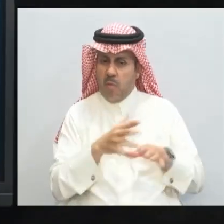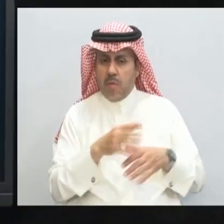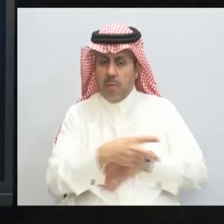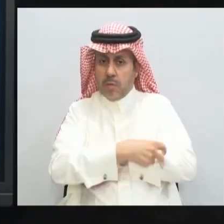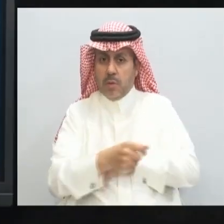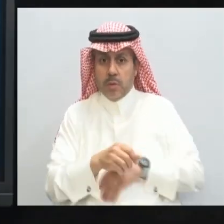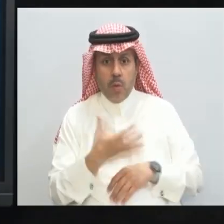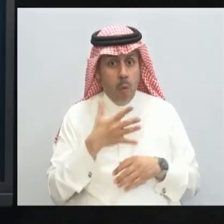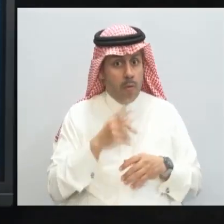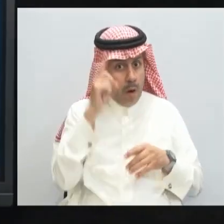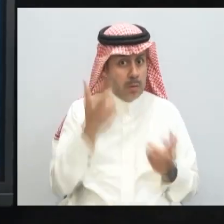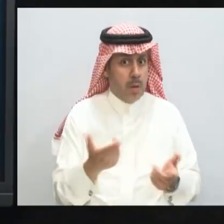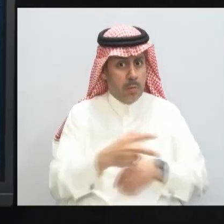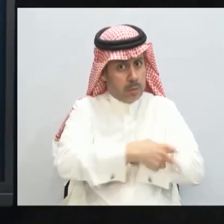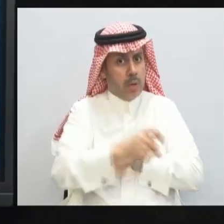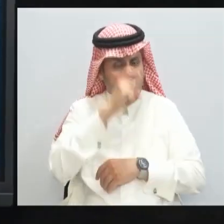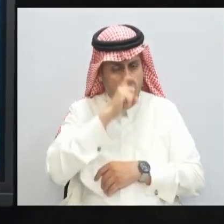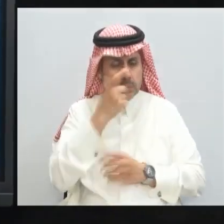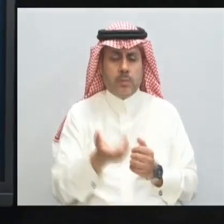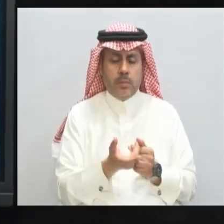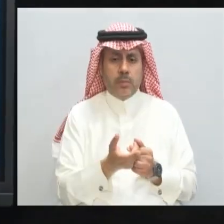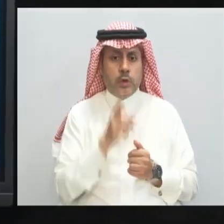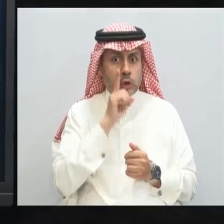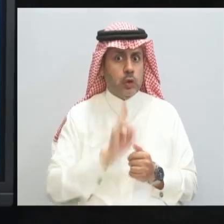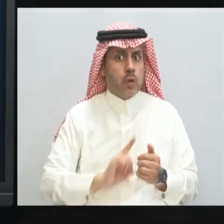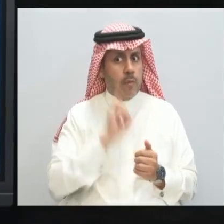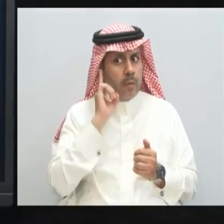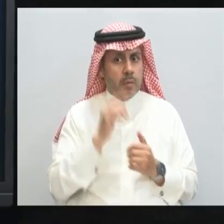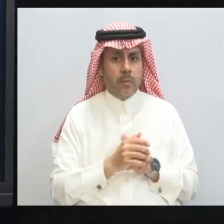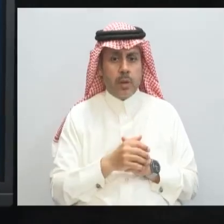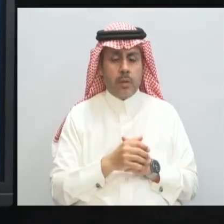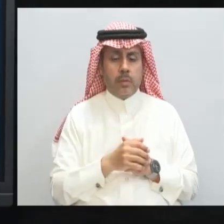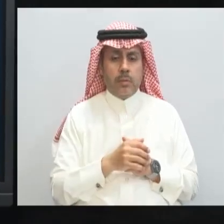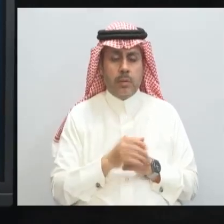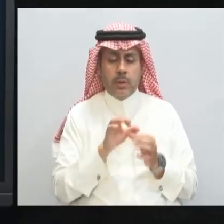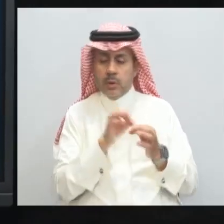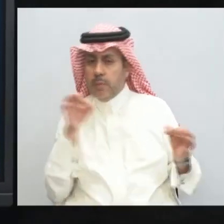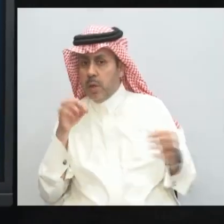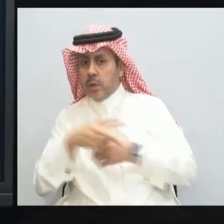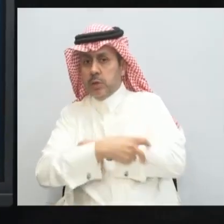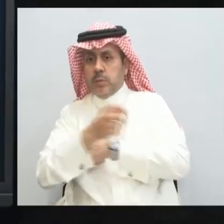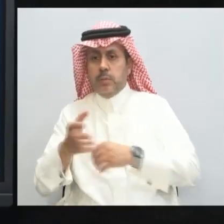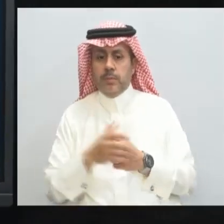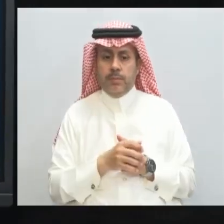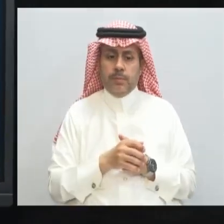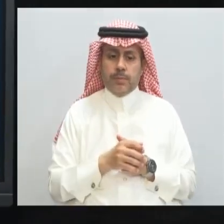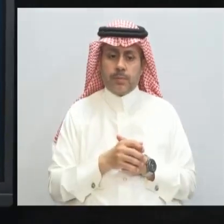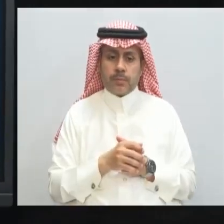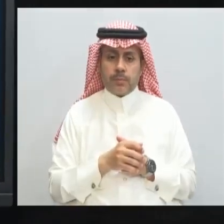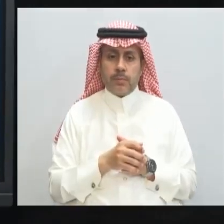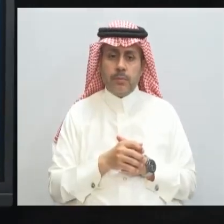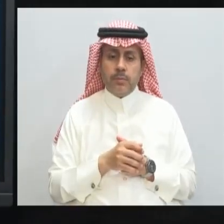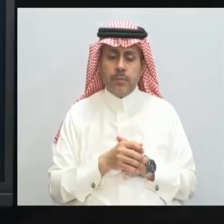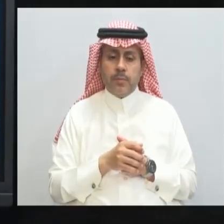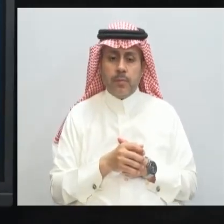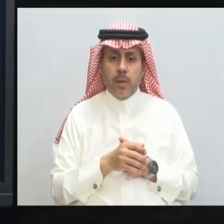للمال قد ياتيه الشيطان فيلبس عليه فيصرفه عن ان يؤدي هذه الزكاه الواجبه فنقول